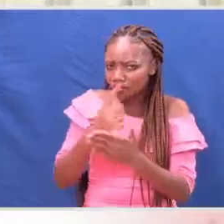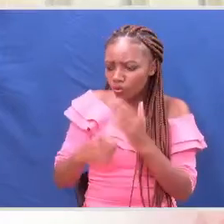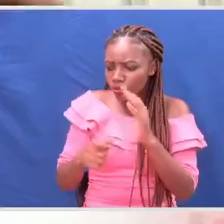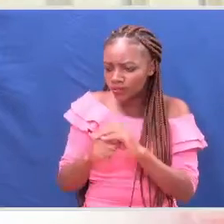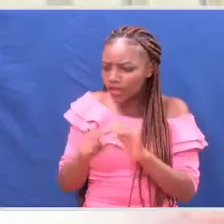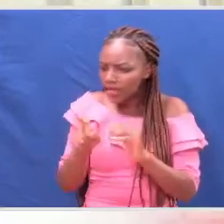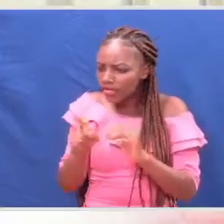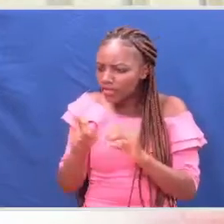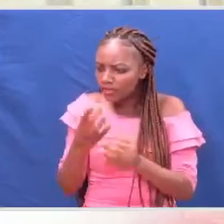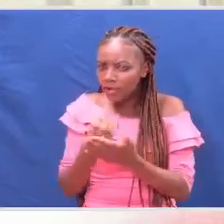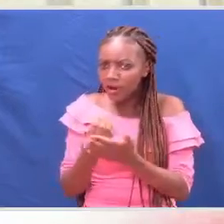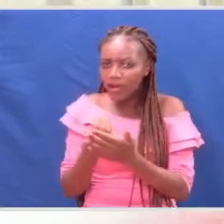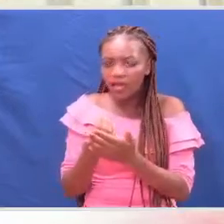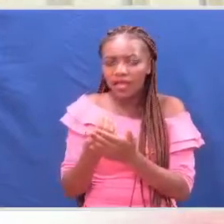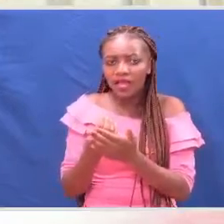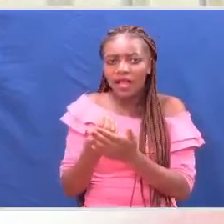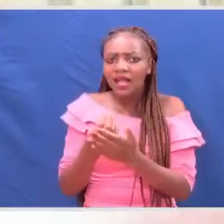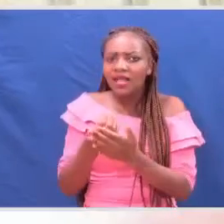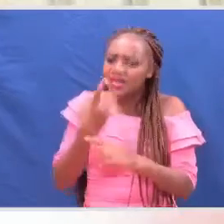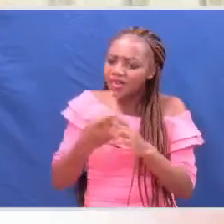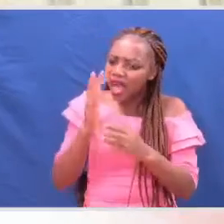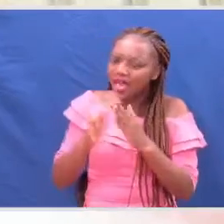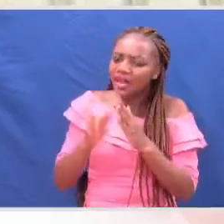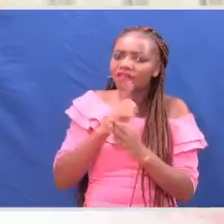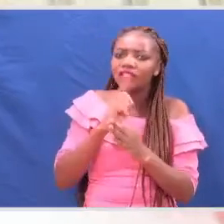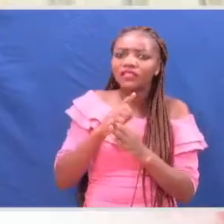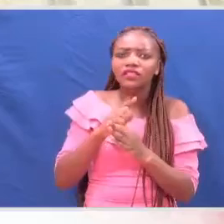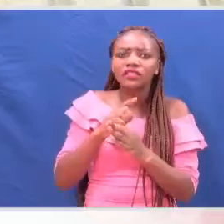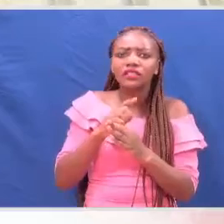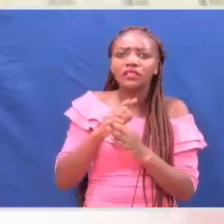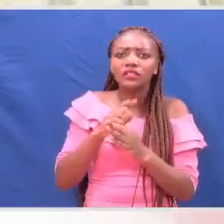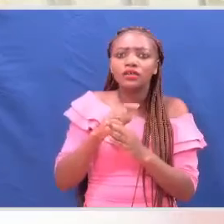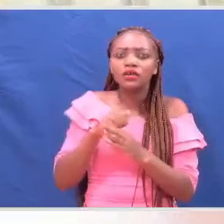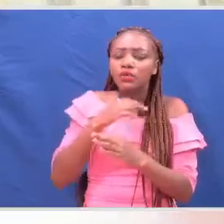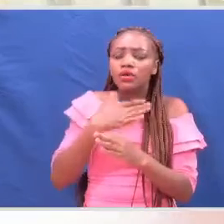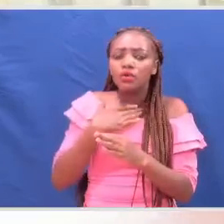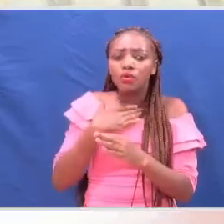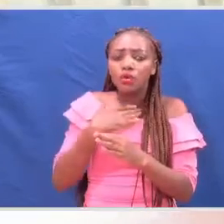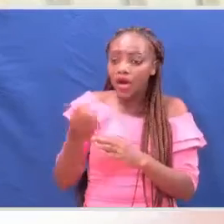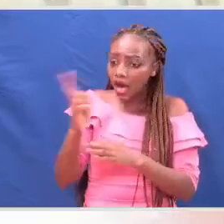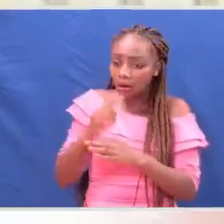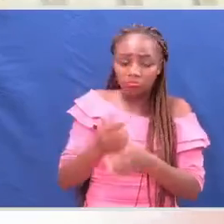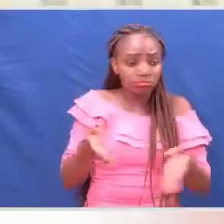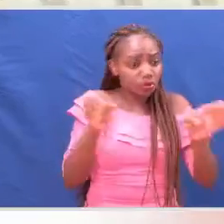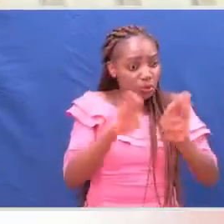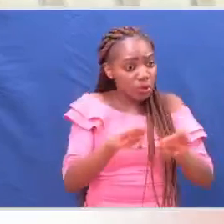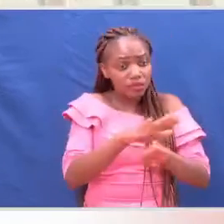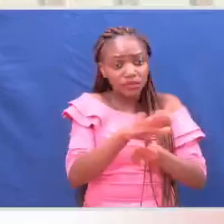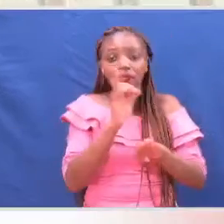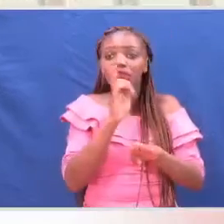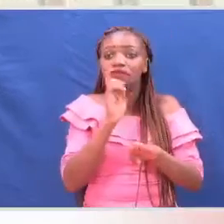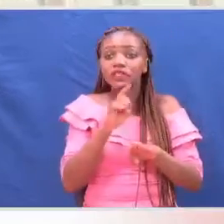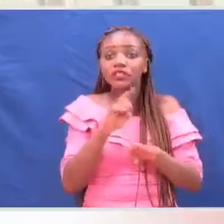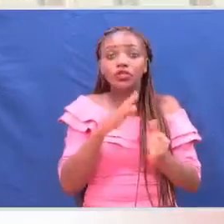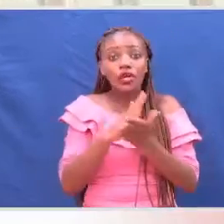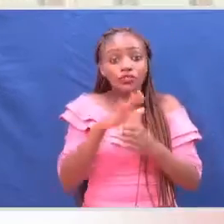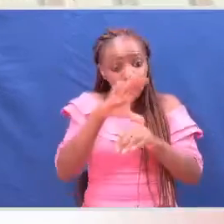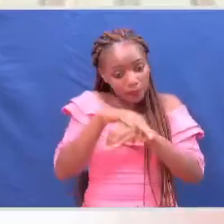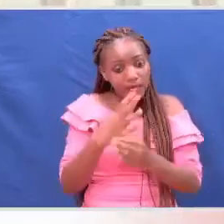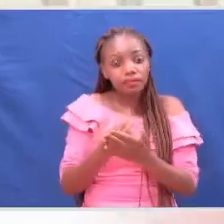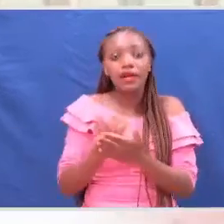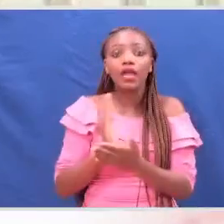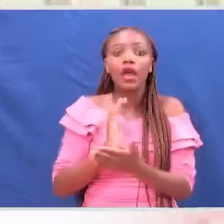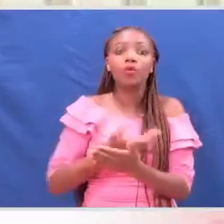pesa mwaka imeisha, tuanze hii maneno. Ndio tulikuja tukafunga hapa ndio pesa yetu